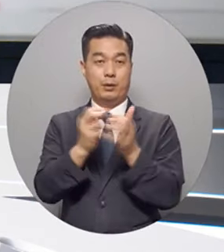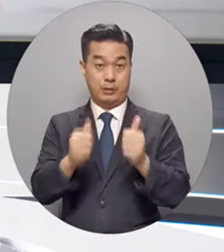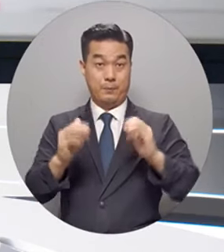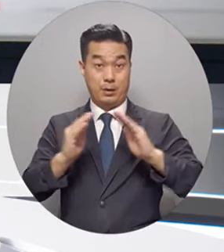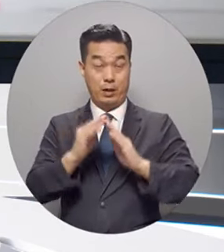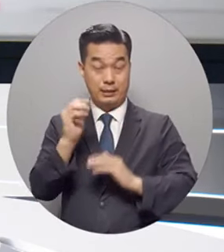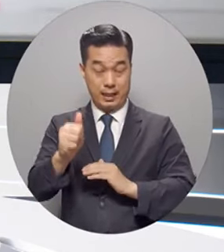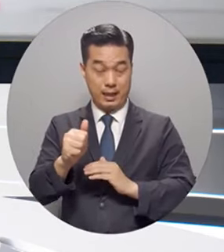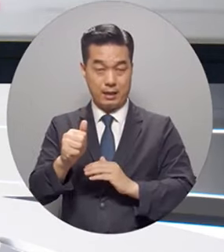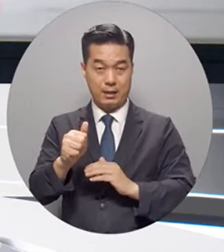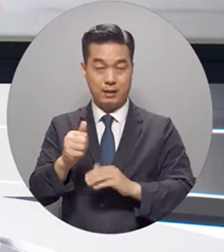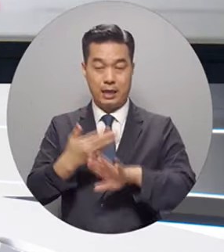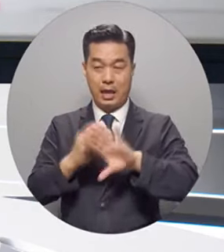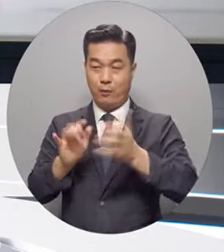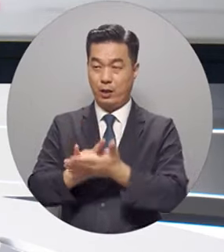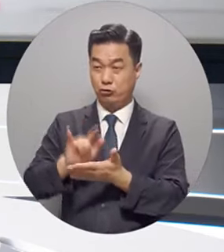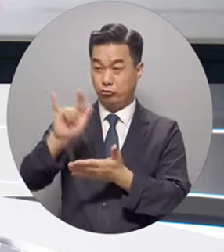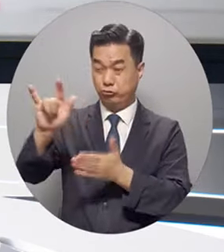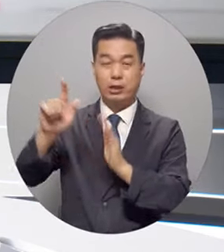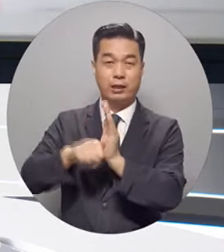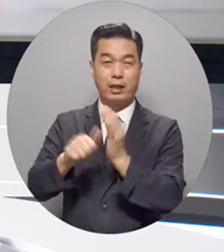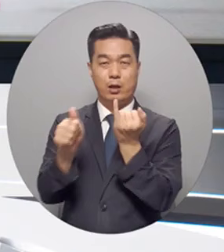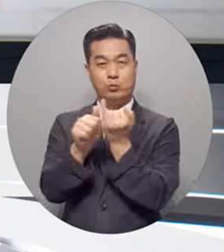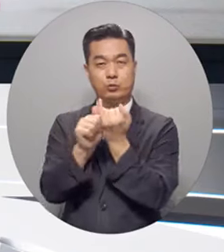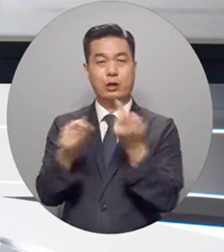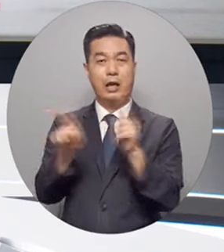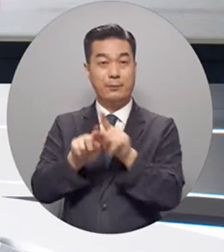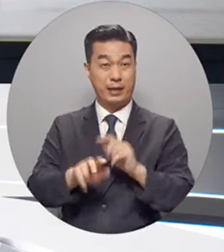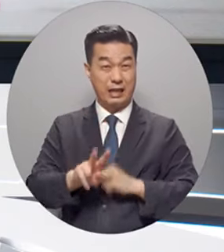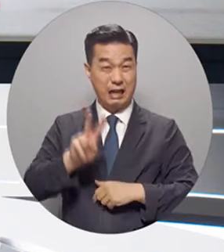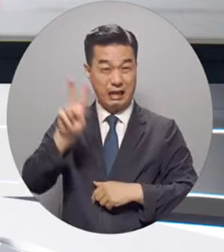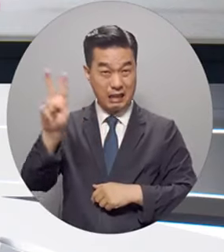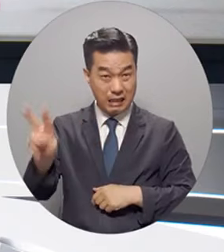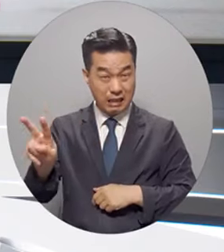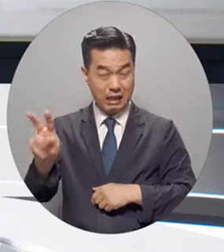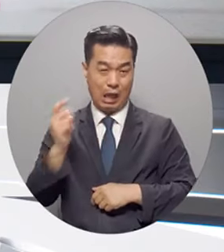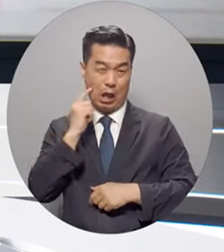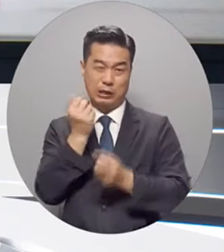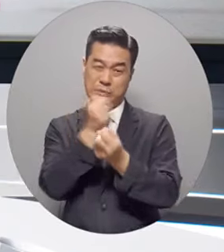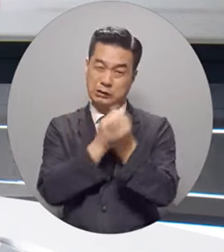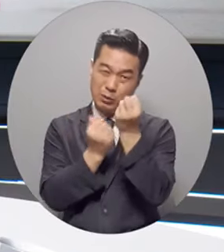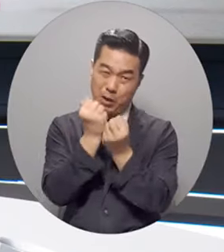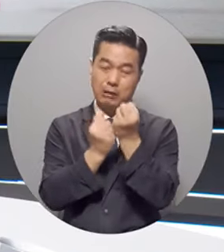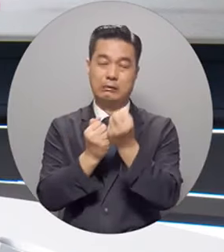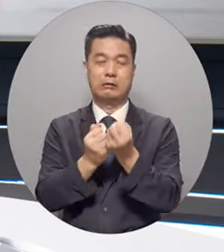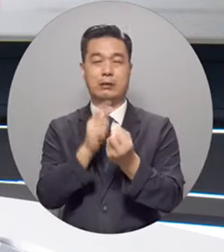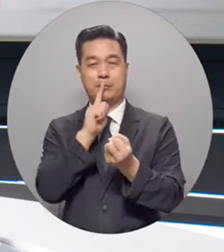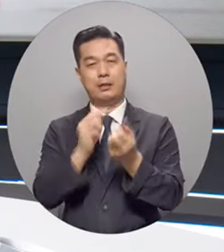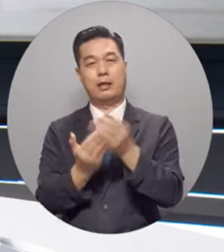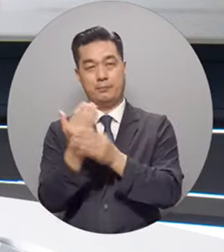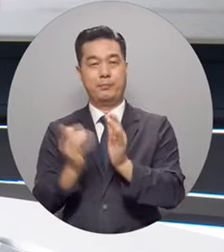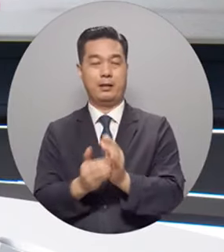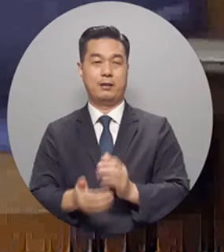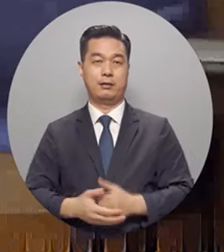출장을 아내와 함께 갔다 의혹에 대해선 거 해명 논란도 불거졌습니다 송재원